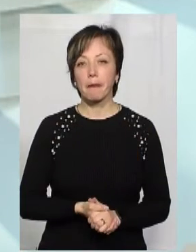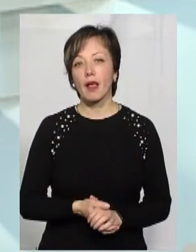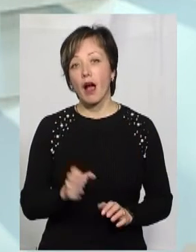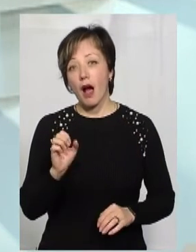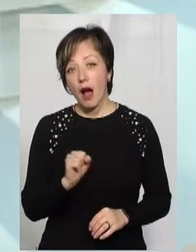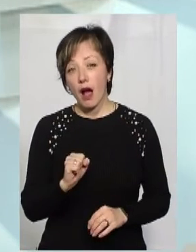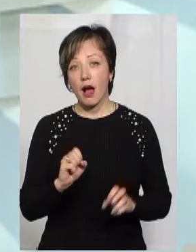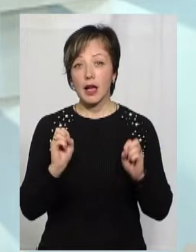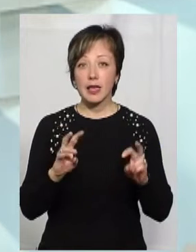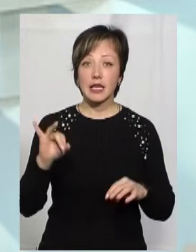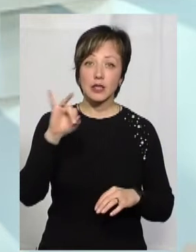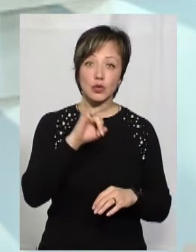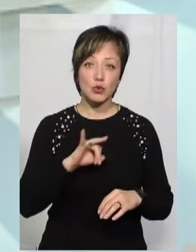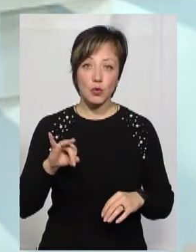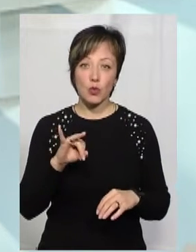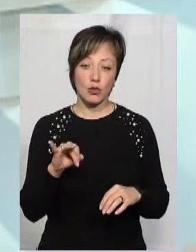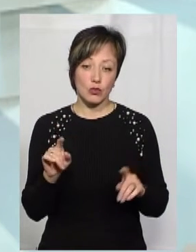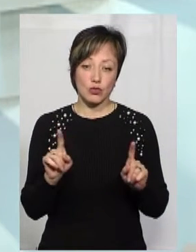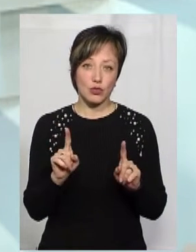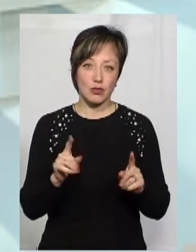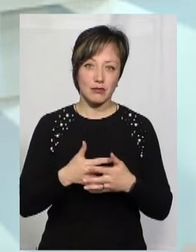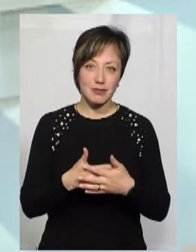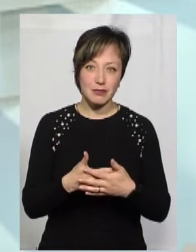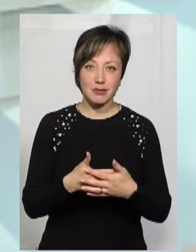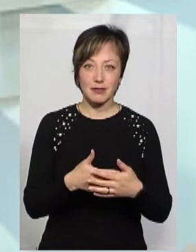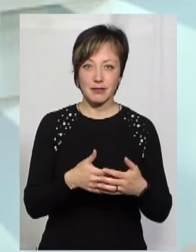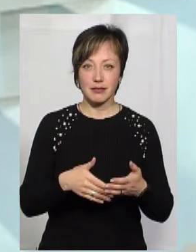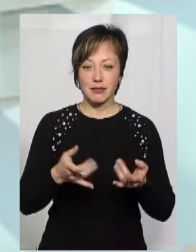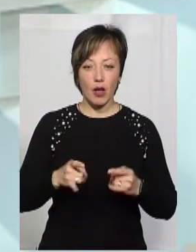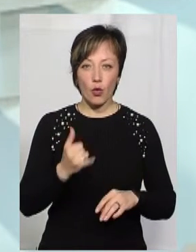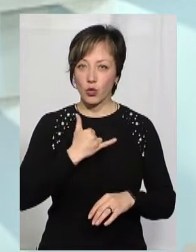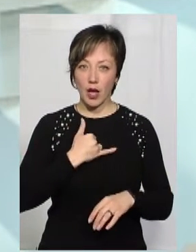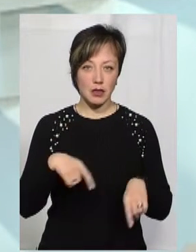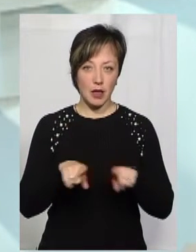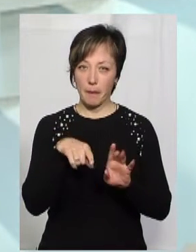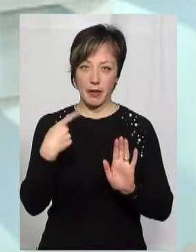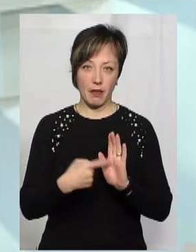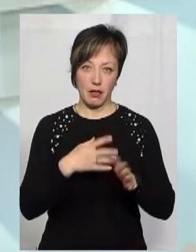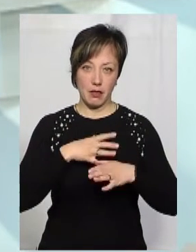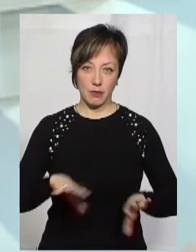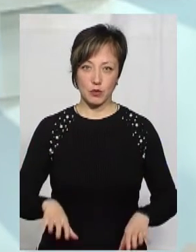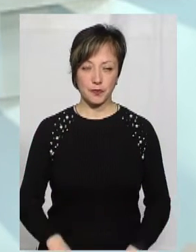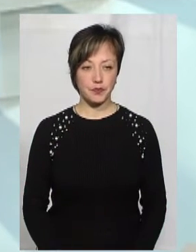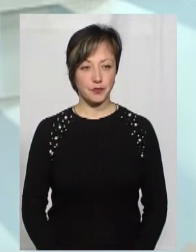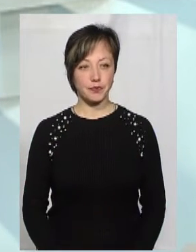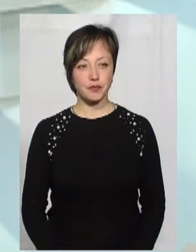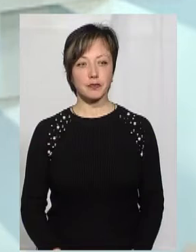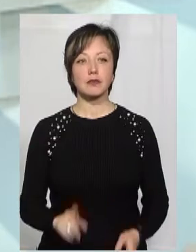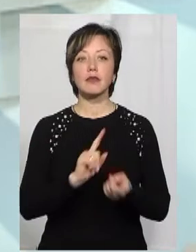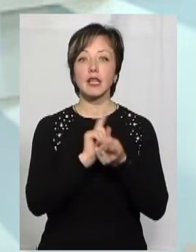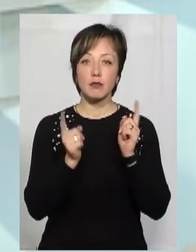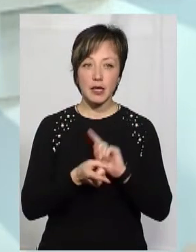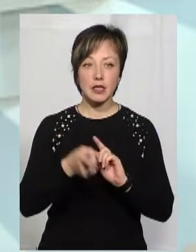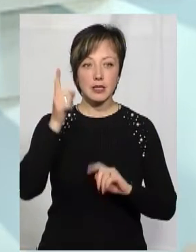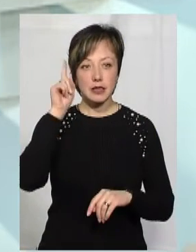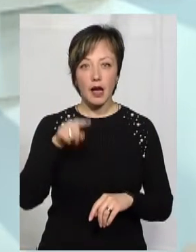ризиків, таких історій, що з ризиками безпосередньо, до нас з такими питаннями не зверталися. Навпаки, ми знаємо,